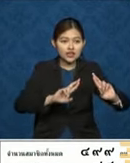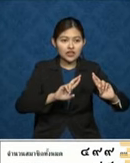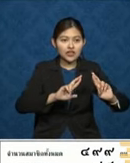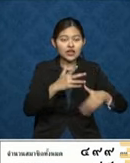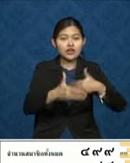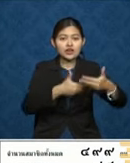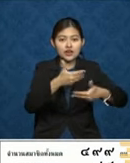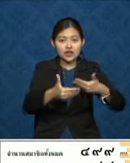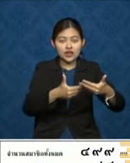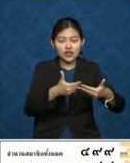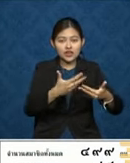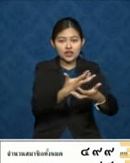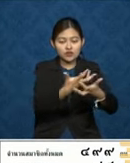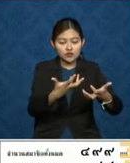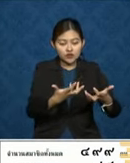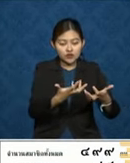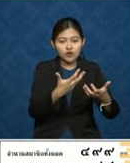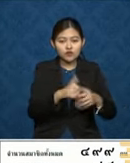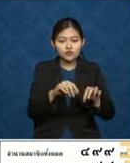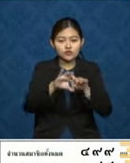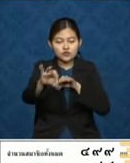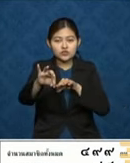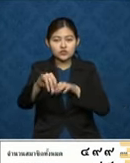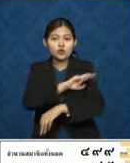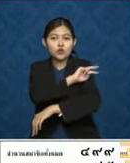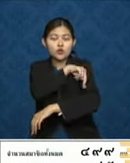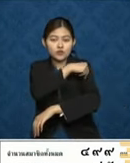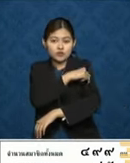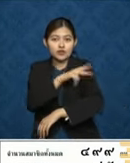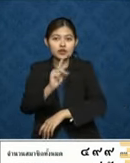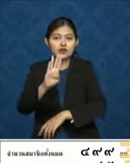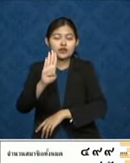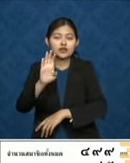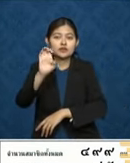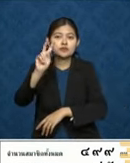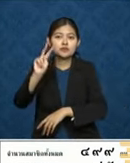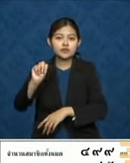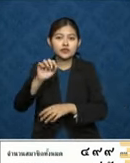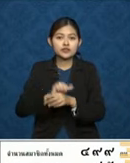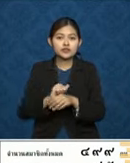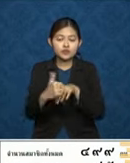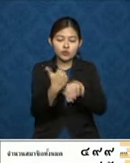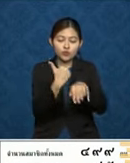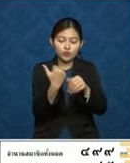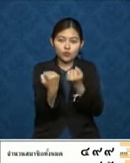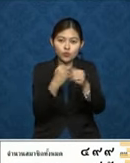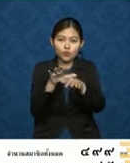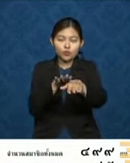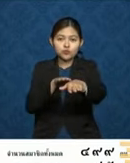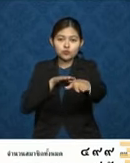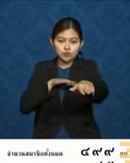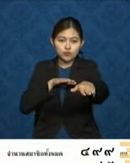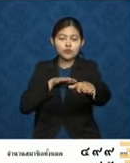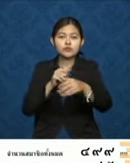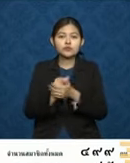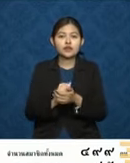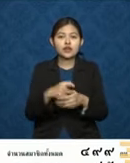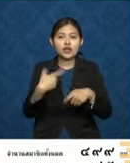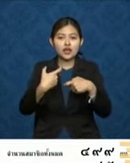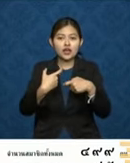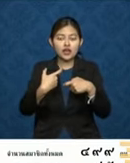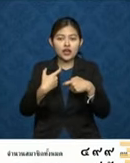เอ่อเซ็นเตอร์เนี่ยไปจนถึงโรงพยาบาลกบินุรีนะครับเป็นบริเวณที่มียานพานะเป็นจำนวนมากจึงทำให้เกิดอันตรายบ่อยครั้ง